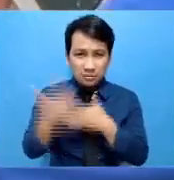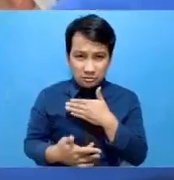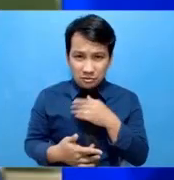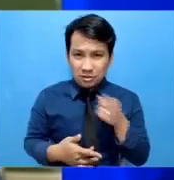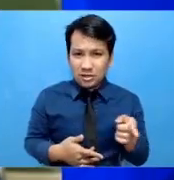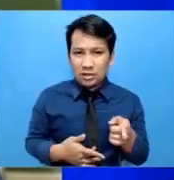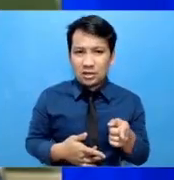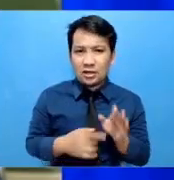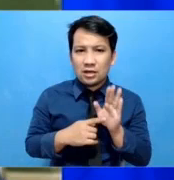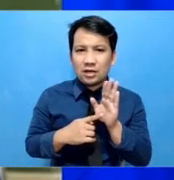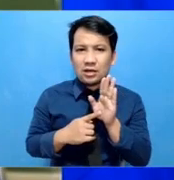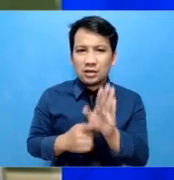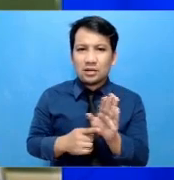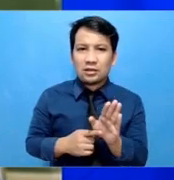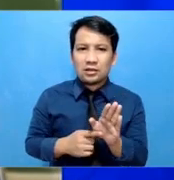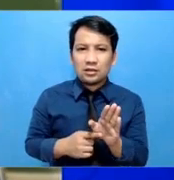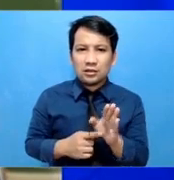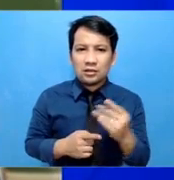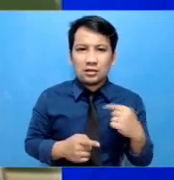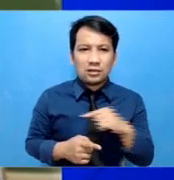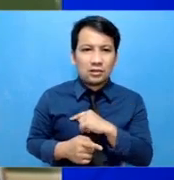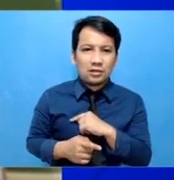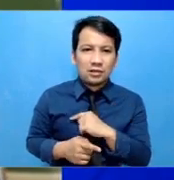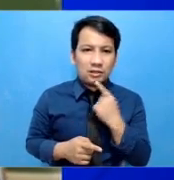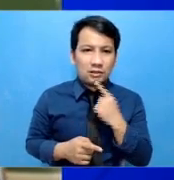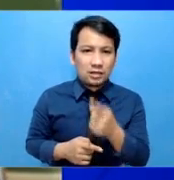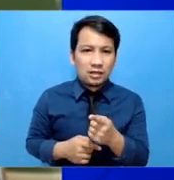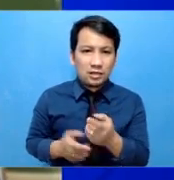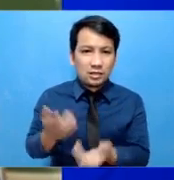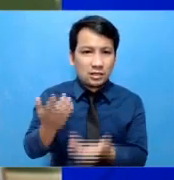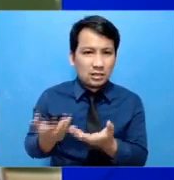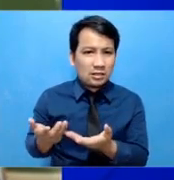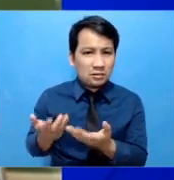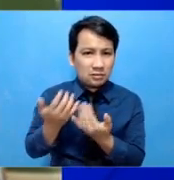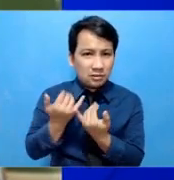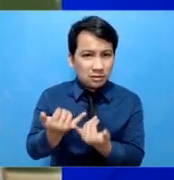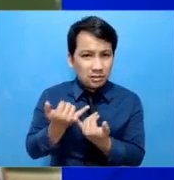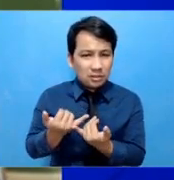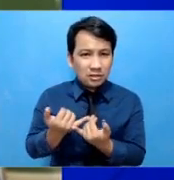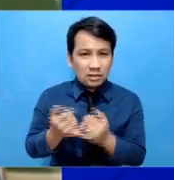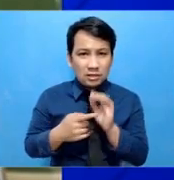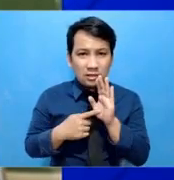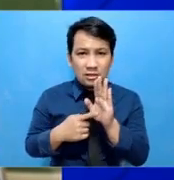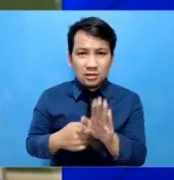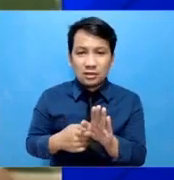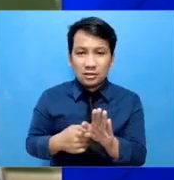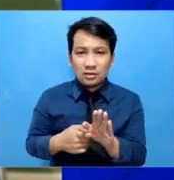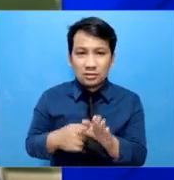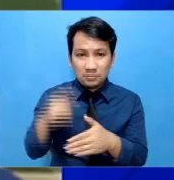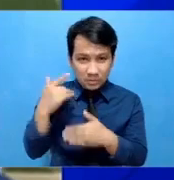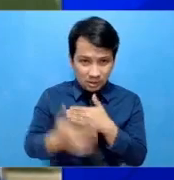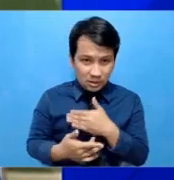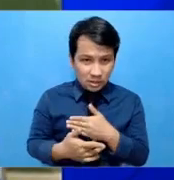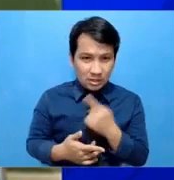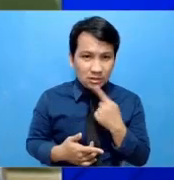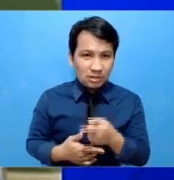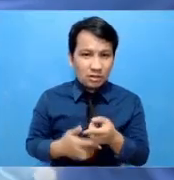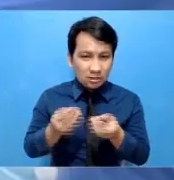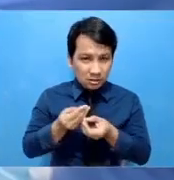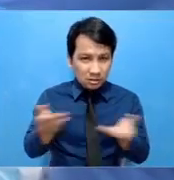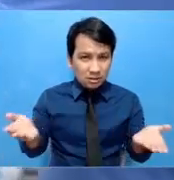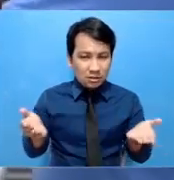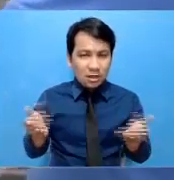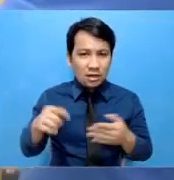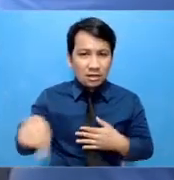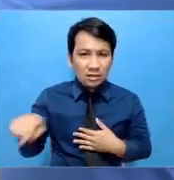eh. Ang hindi kaagad na timing lang na may eleksyon, maaga ako, pero binibigyan kong pansin doon